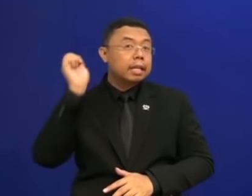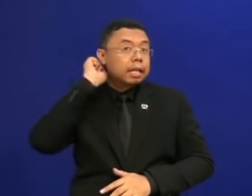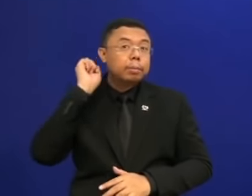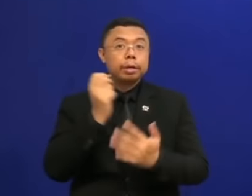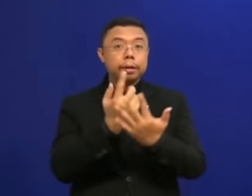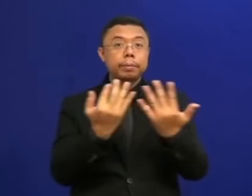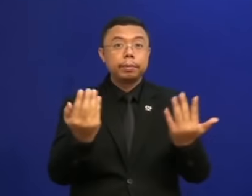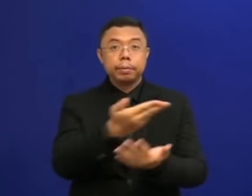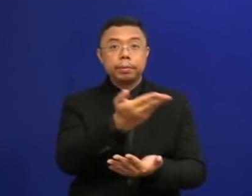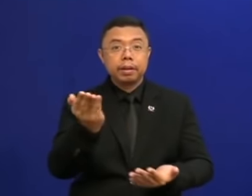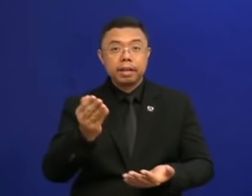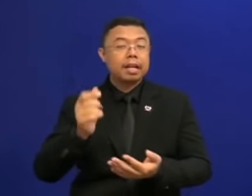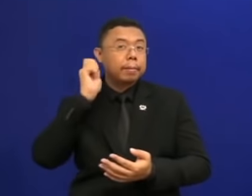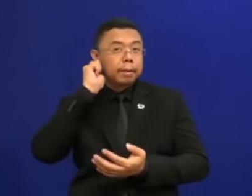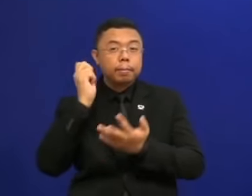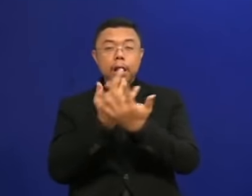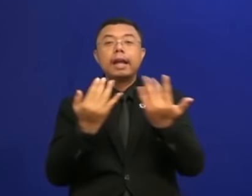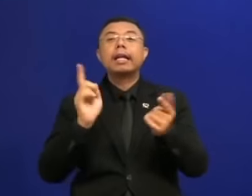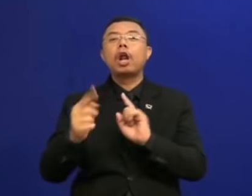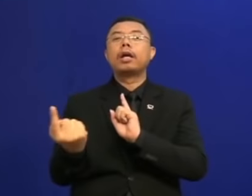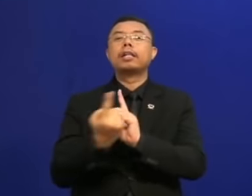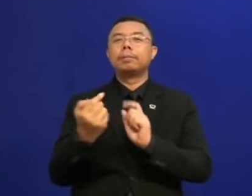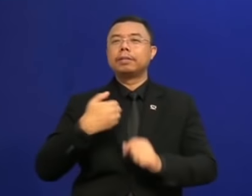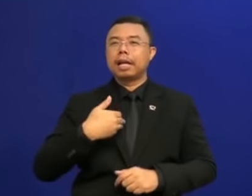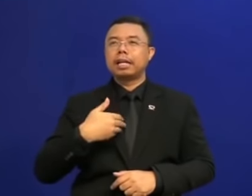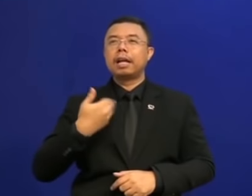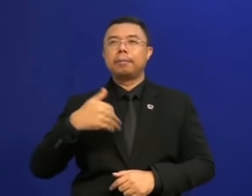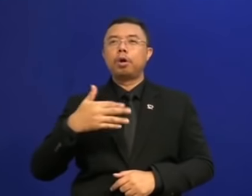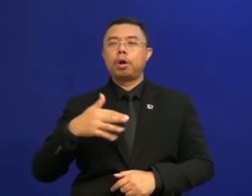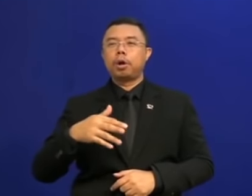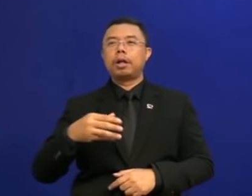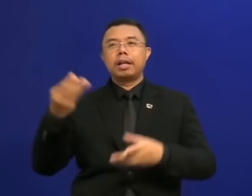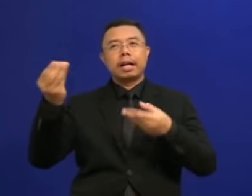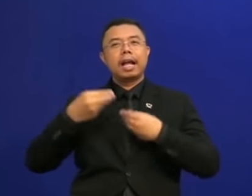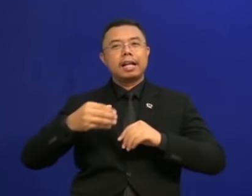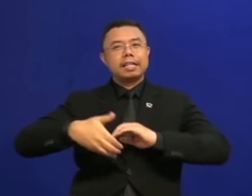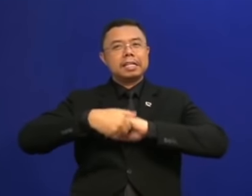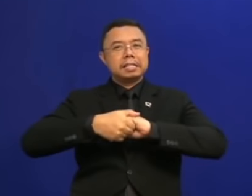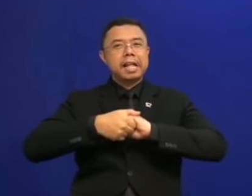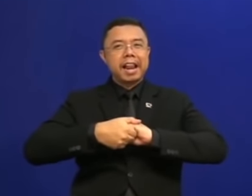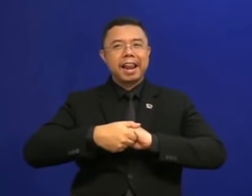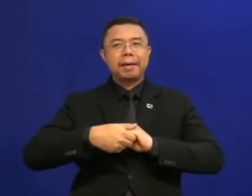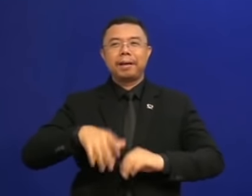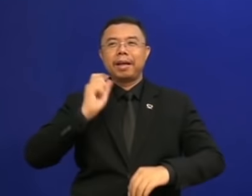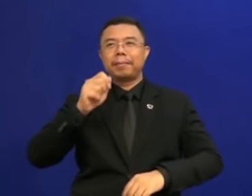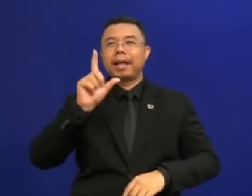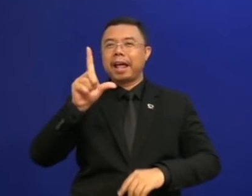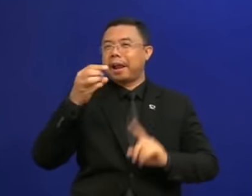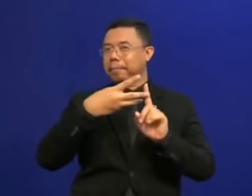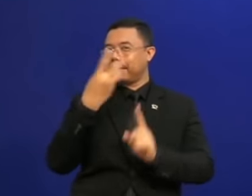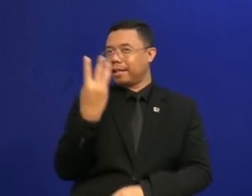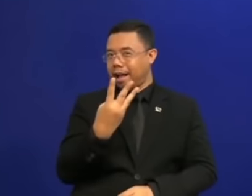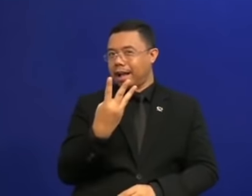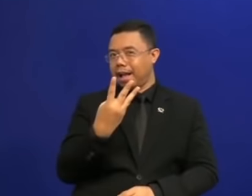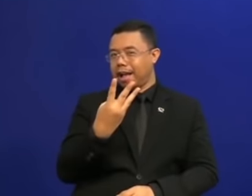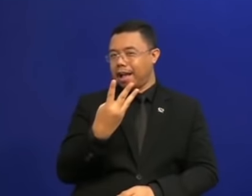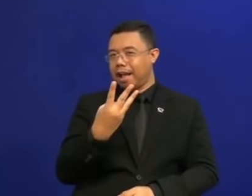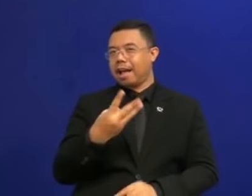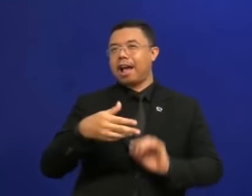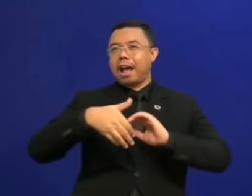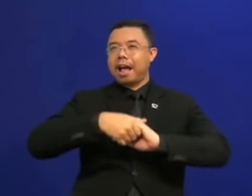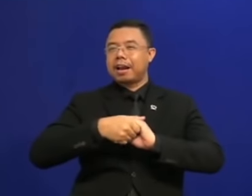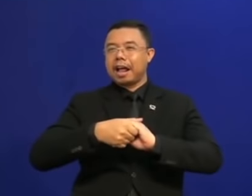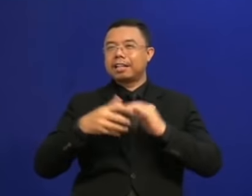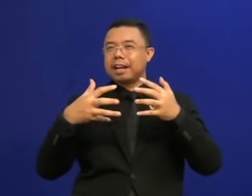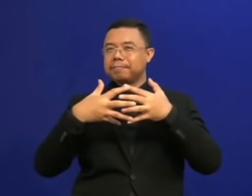ibu-ibu, kaum wanita kalau ketemu saya boleh memberikan salam. Ada salam LB3, ada